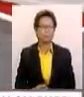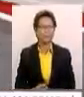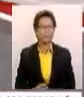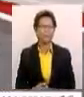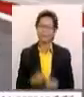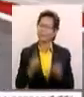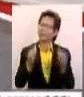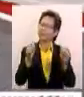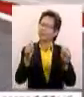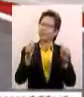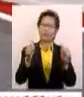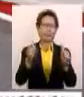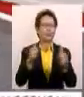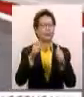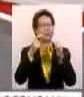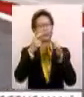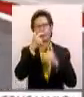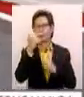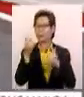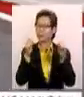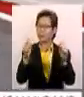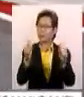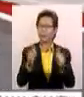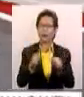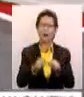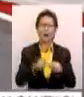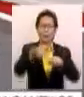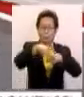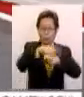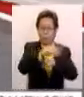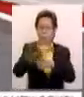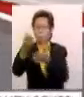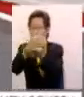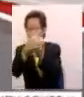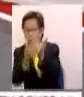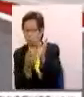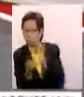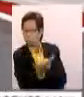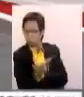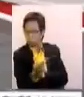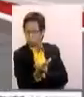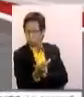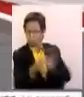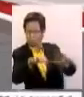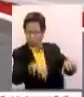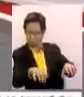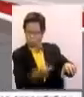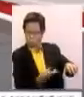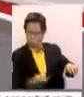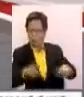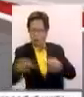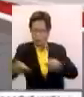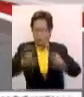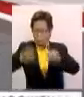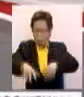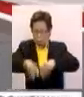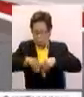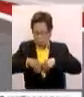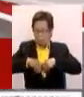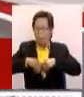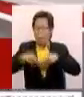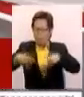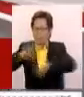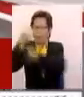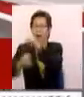Baik, cukup menarik sekali. Dan seterusnya kita akan beralih ke perkembangan ini. Proton dan Pro 2 perlu menghasilkan kenderaan yang boleh diterima pasaran